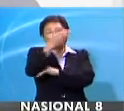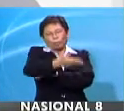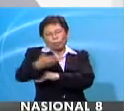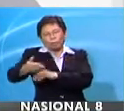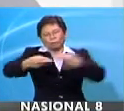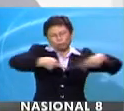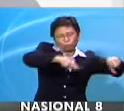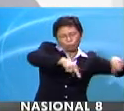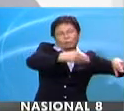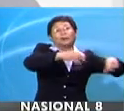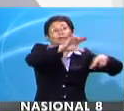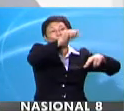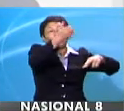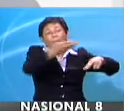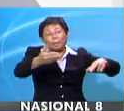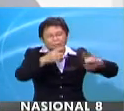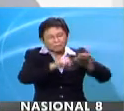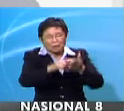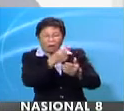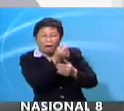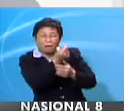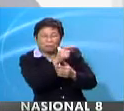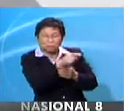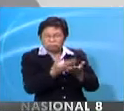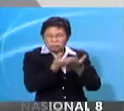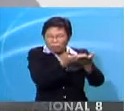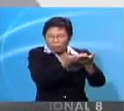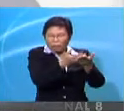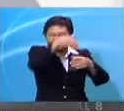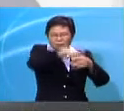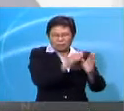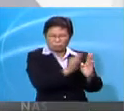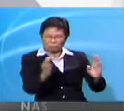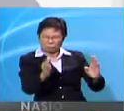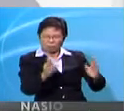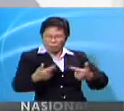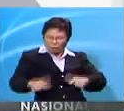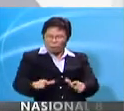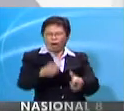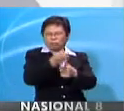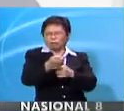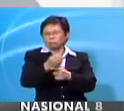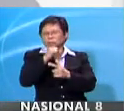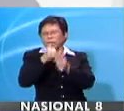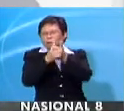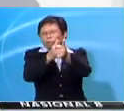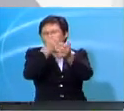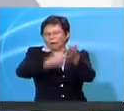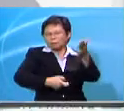produk runcit dan mengetahui sama ada harga yang ditawarkan adalah dalam jurat harga yang dibenarkan ataupun